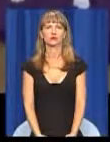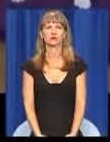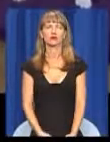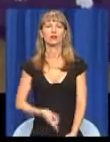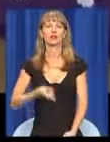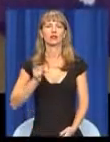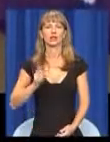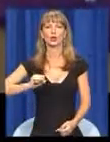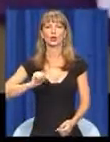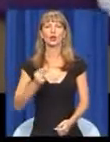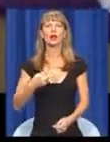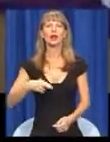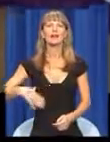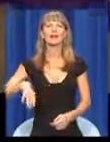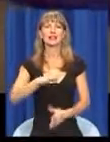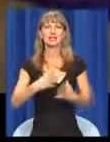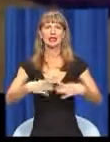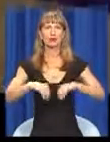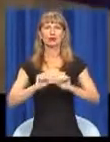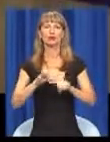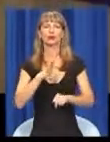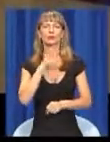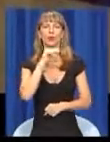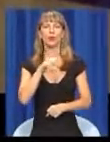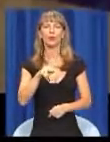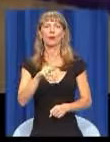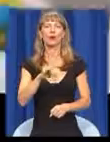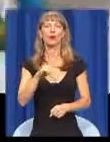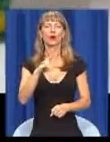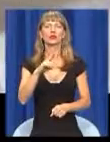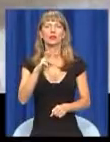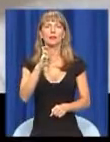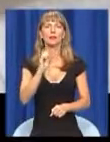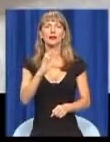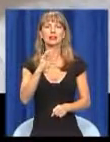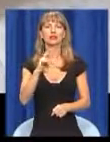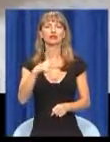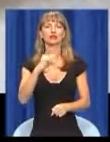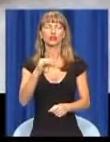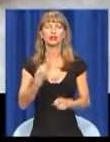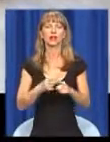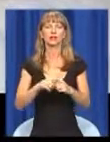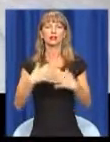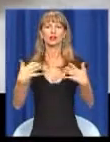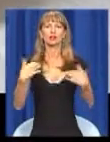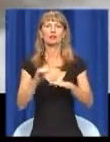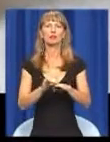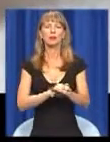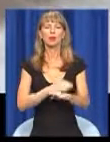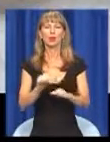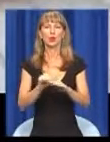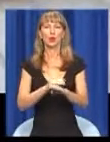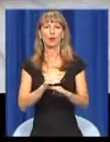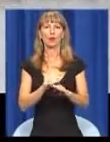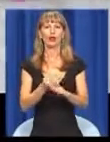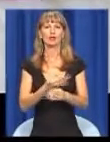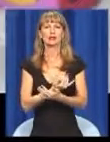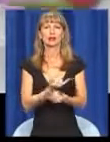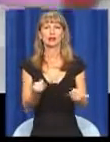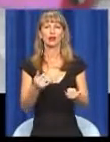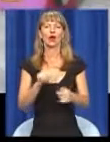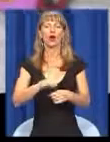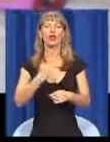Справжнім другом для всієї родини може стати пес породи басенджі. Ця тваринка мила, розумна та доброзичлива. Головна